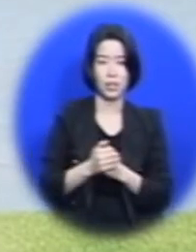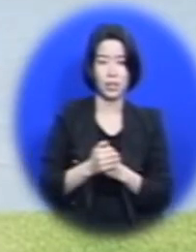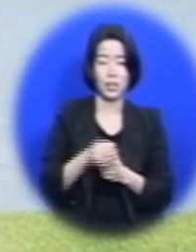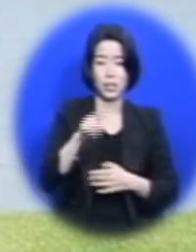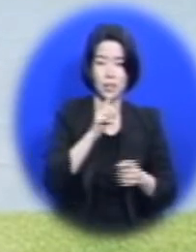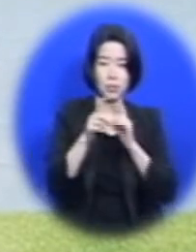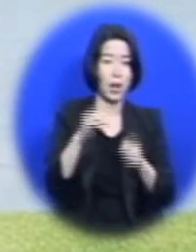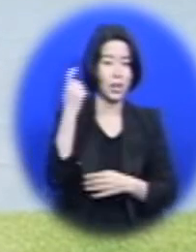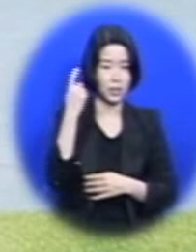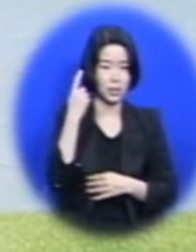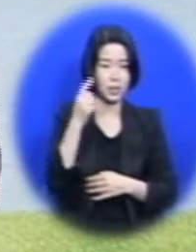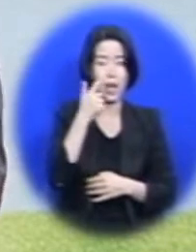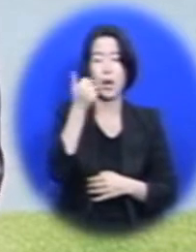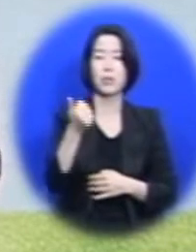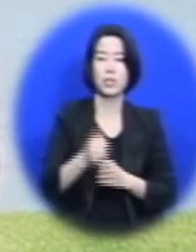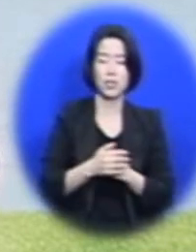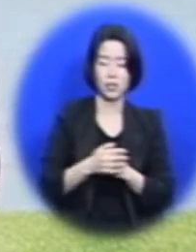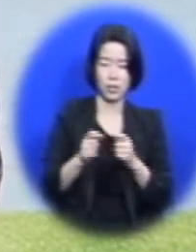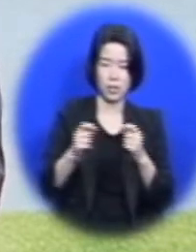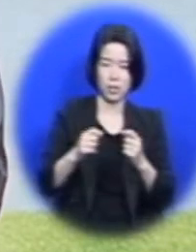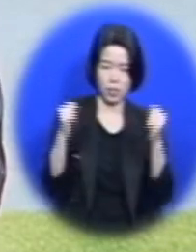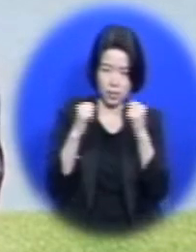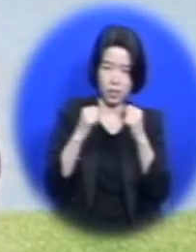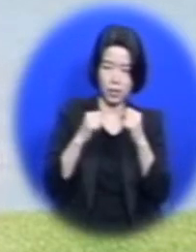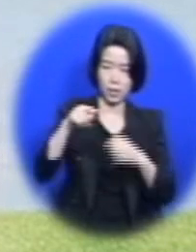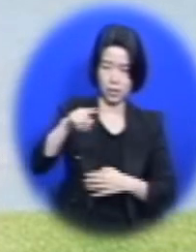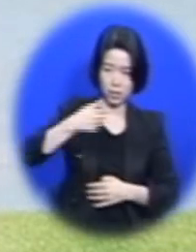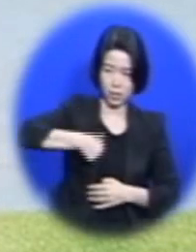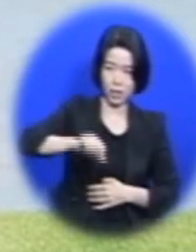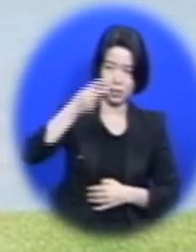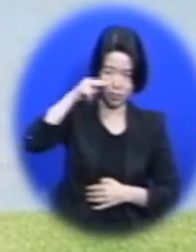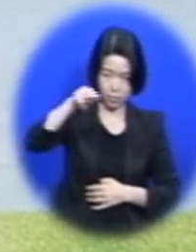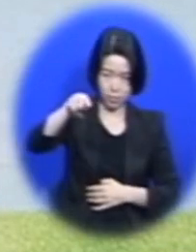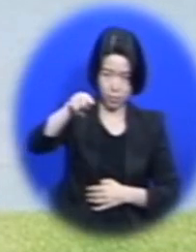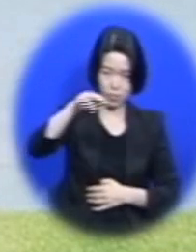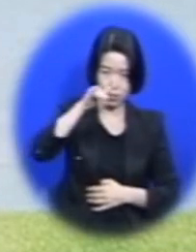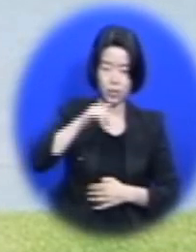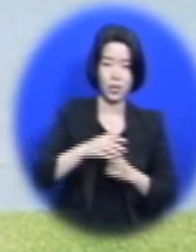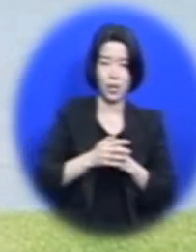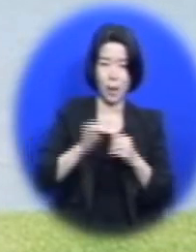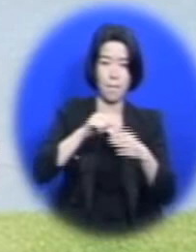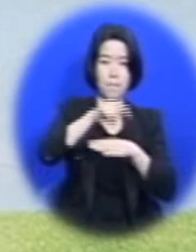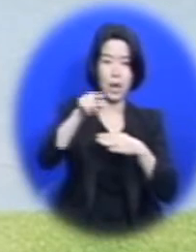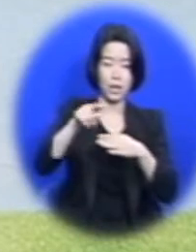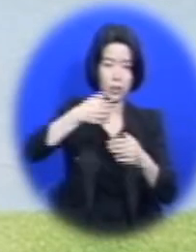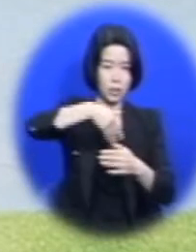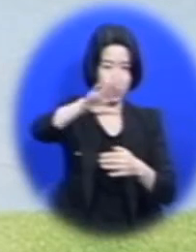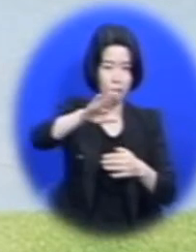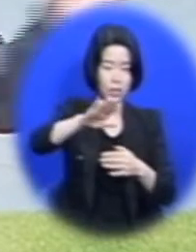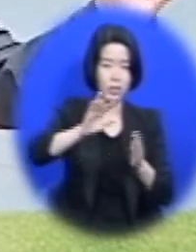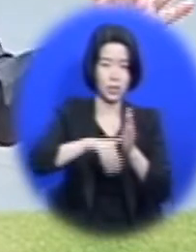그 말을 들은 아버지는 한참 냉정하게 그 아들을 쳐다보다가 바깥으로 나가면서